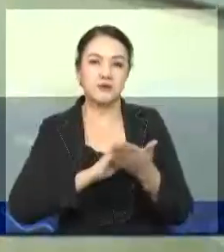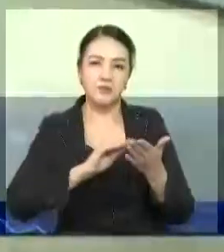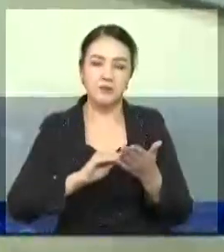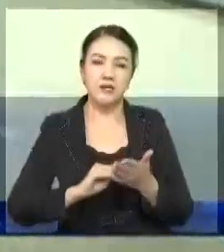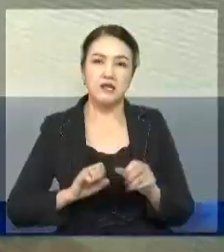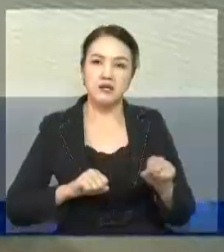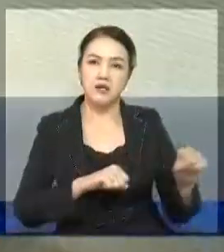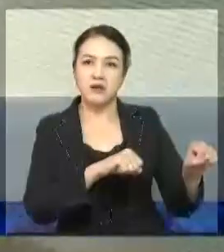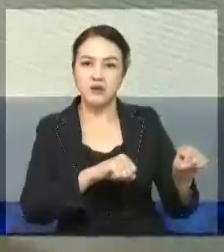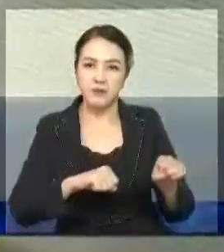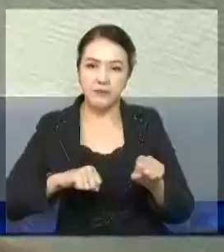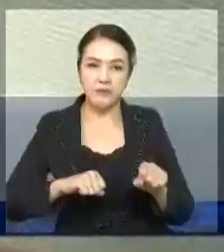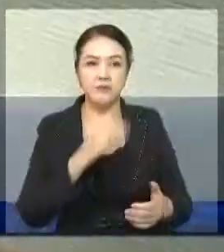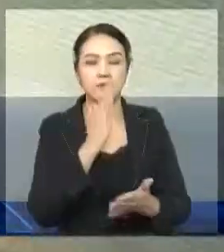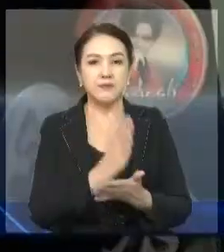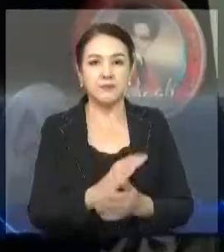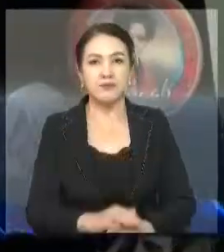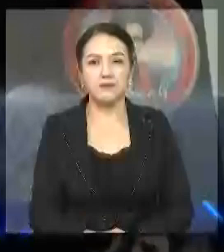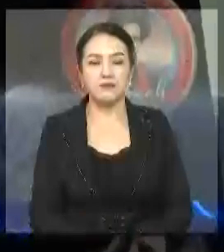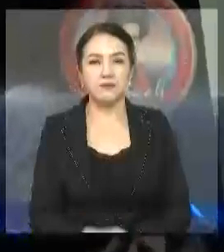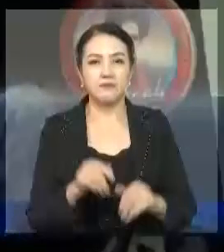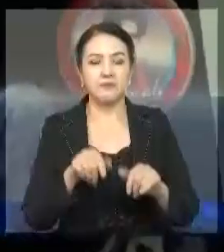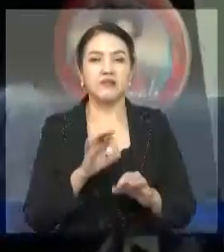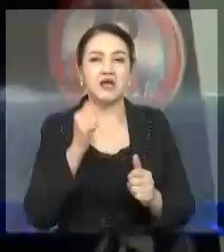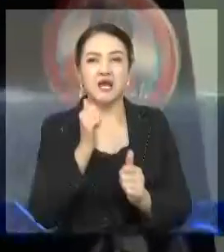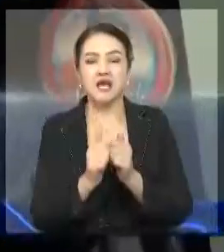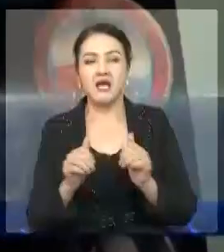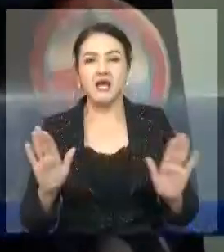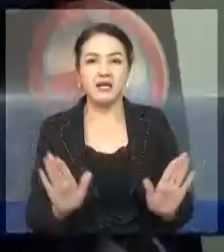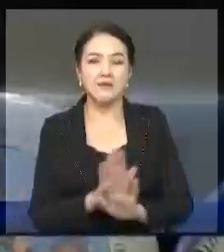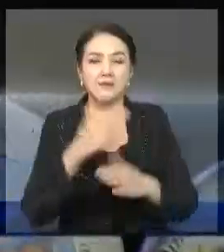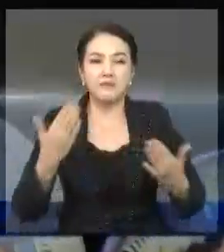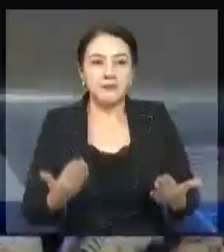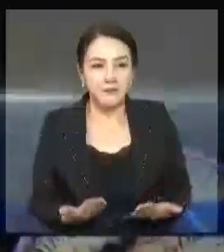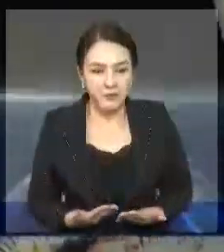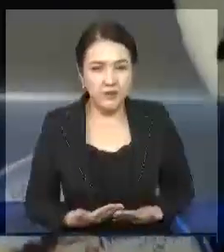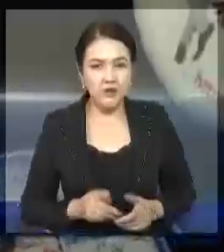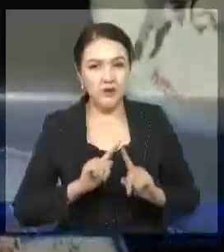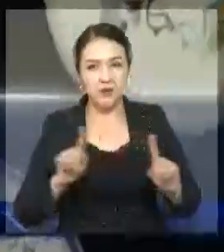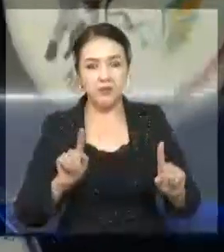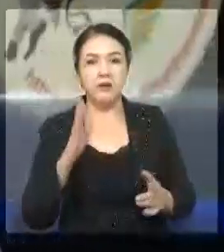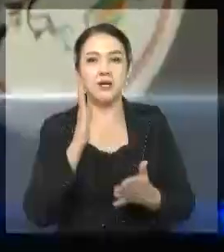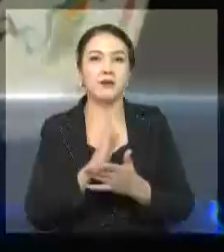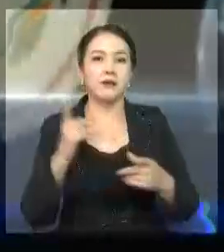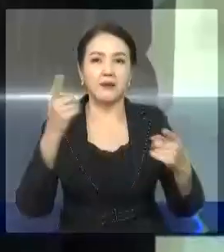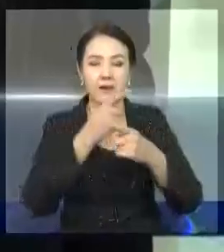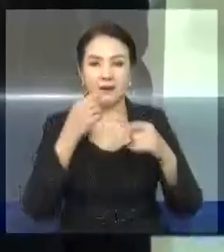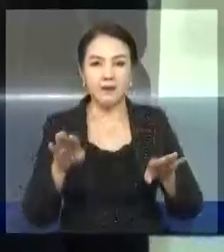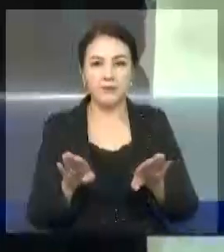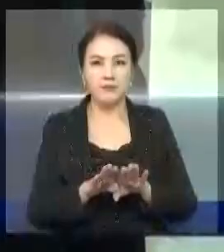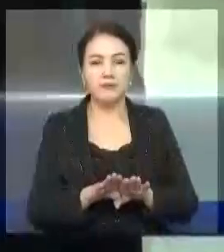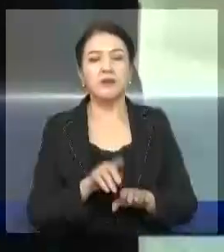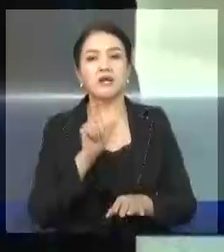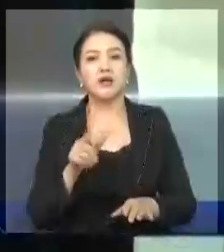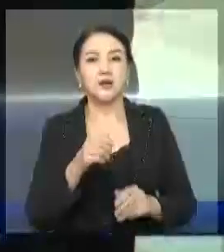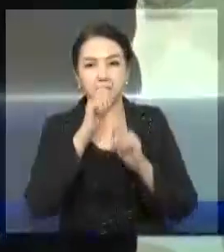сәби Димаштың жатқан бесігі. Мұндағы әр жәдігер әншінің өмірі мен өнер жолындағы елеулі оқиғалардан хабар береді. Сондай ақ